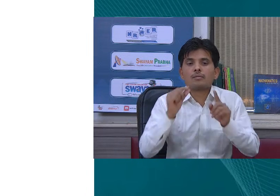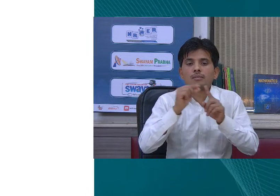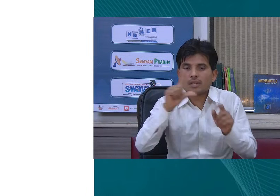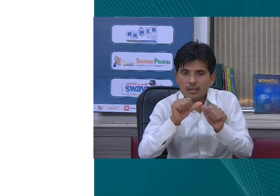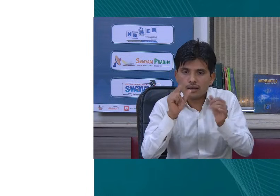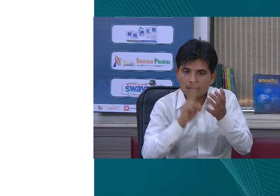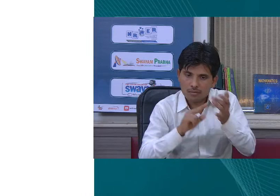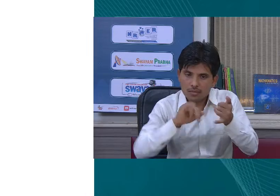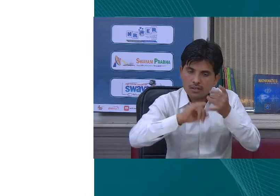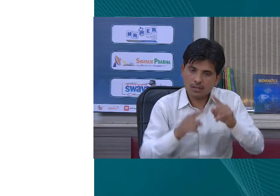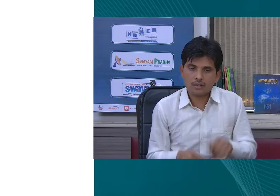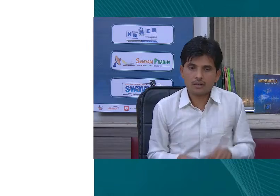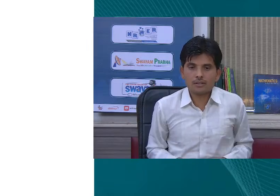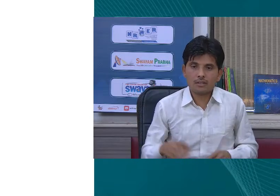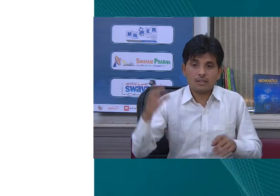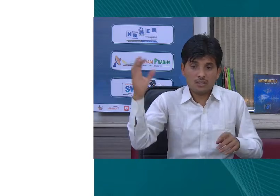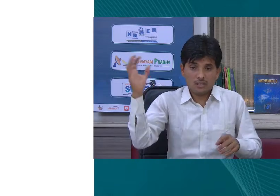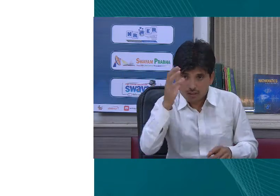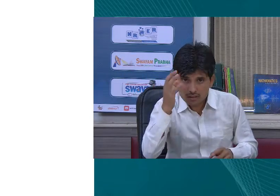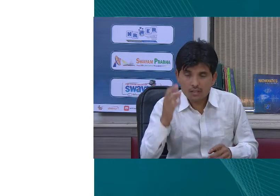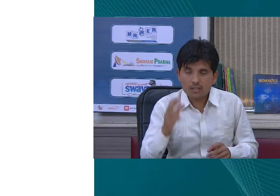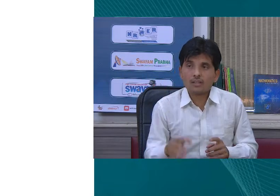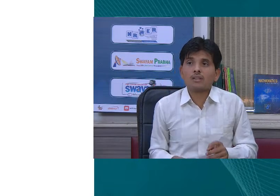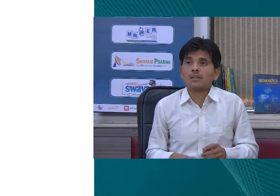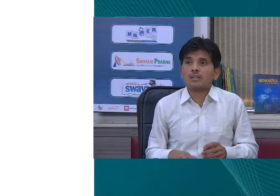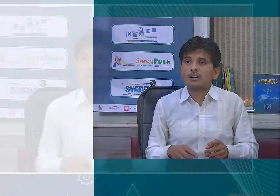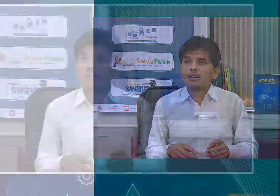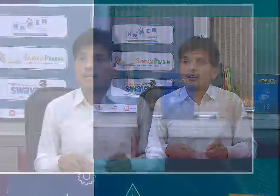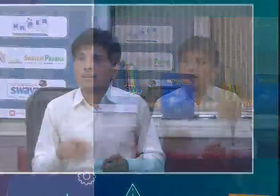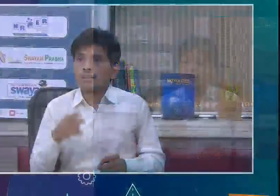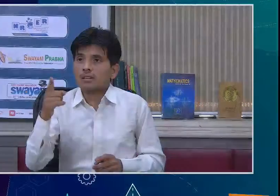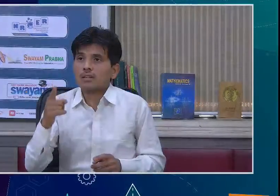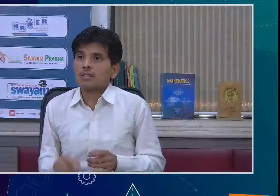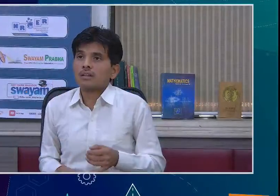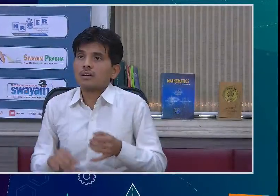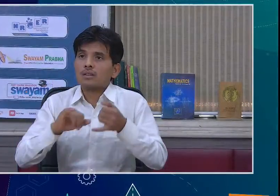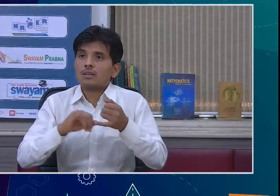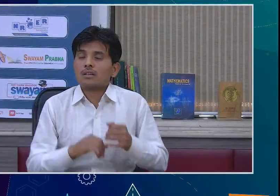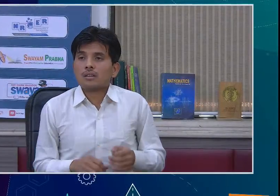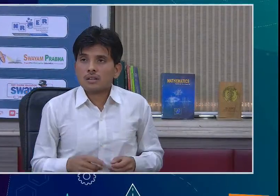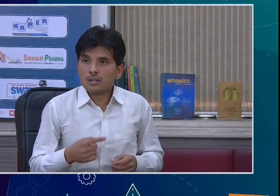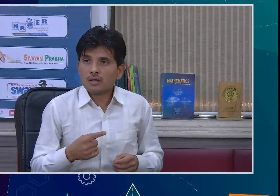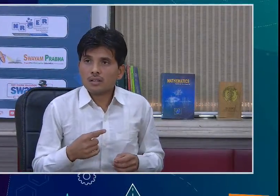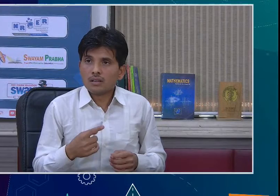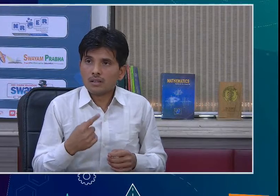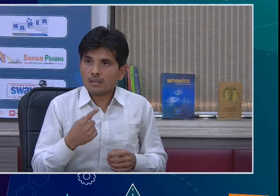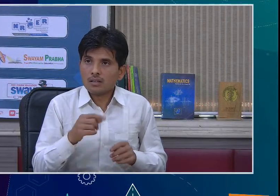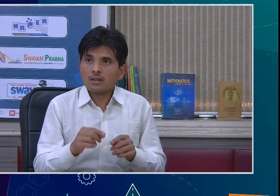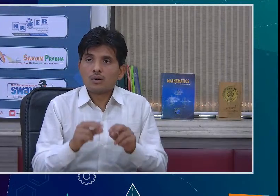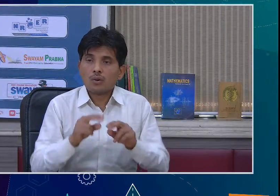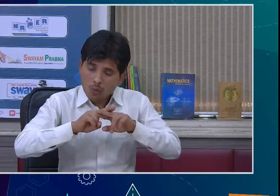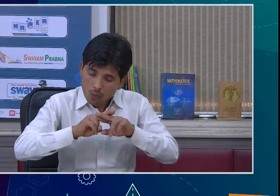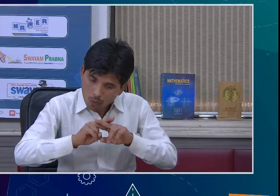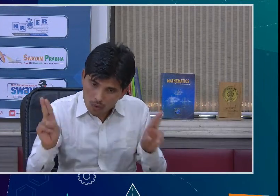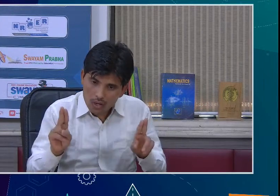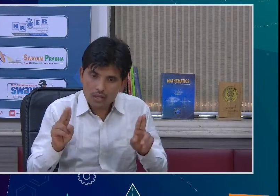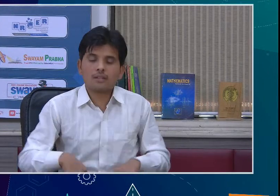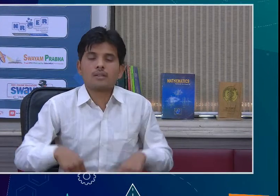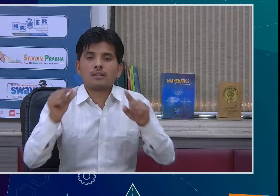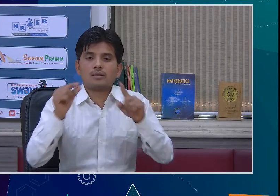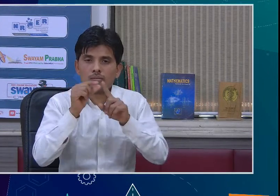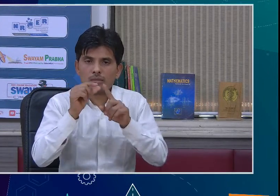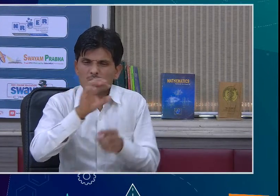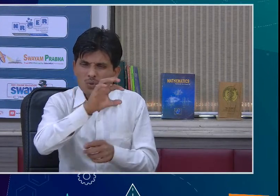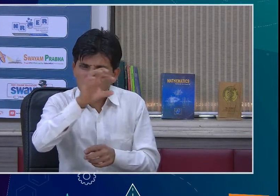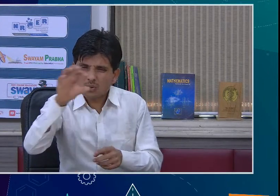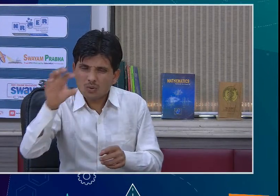moving around the sun, that can be traced with a thread or woolen piece. वो उनको ट्रेस कर